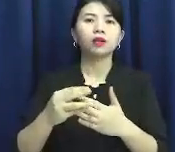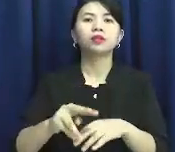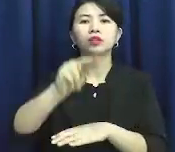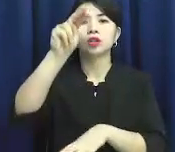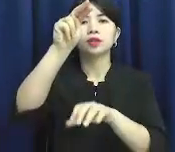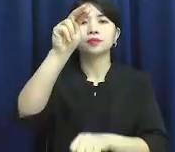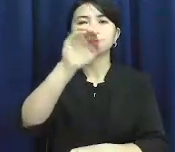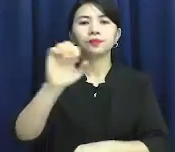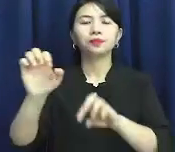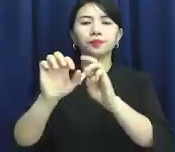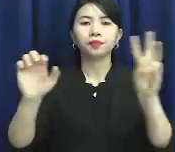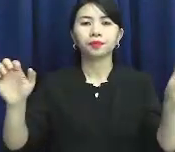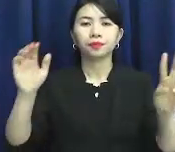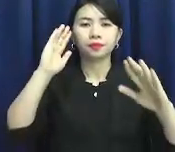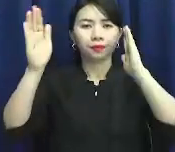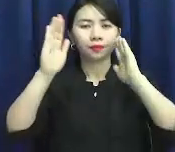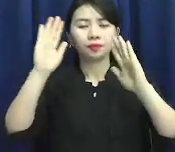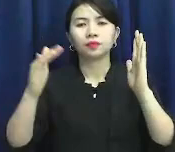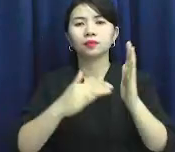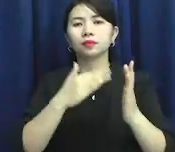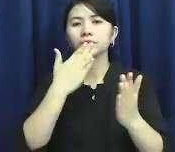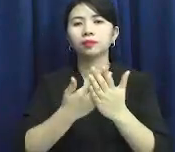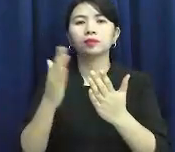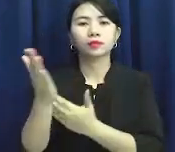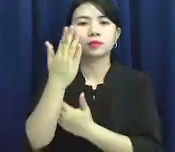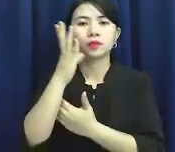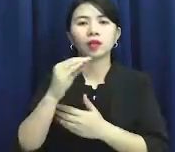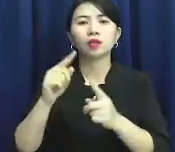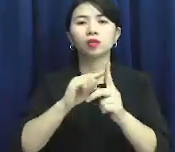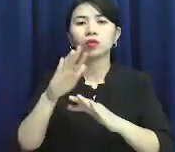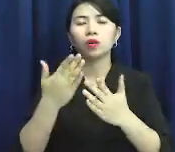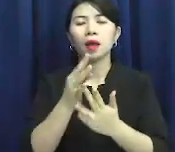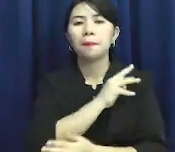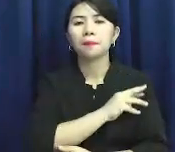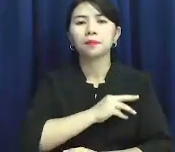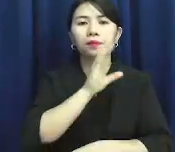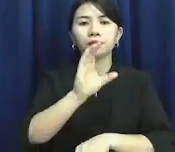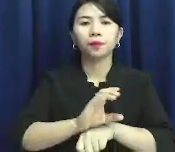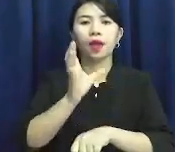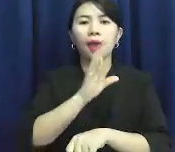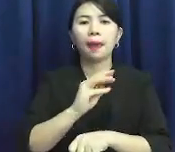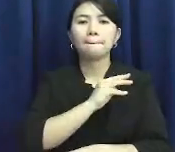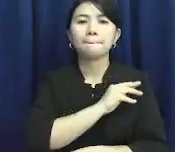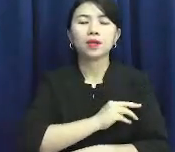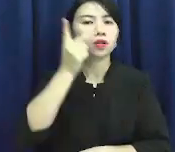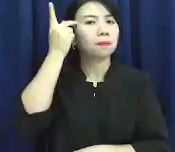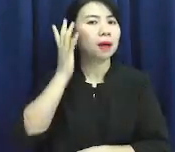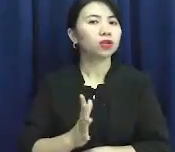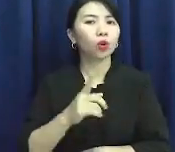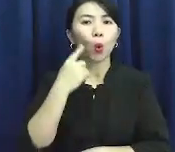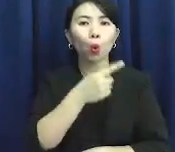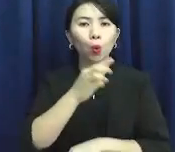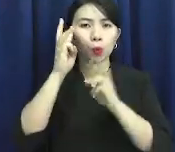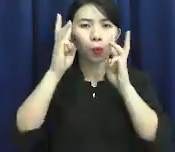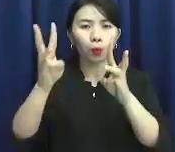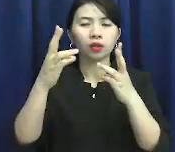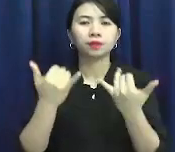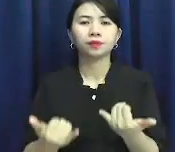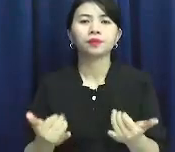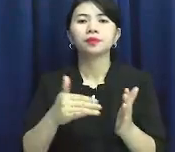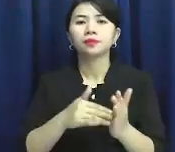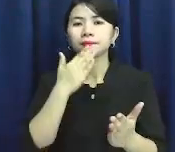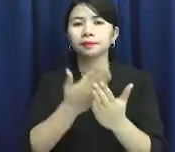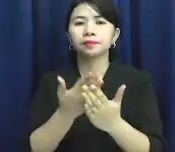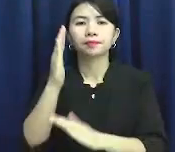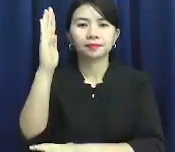and West Corners. At ganun din po sa lahat ng mission churches and mission pastors that are listening right now, ay magandang tanghali po